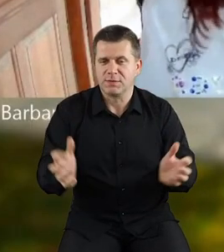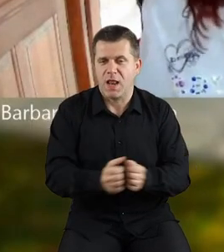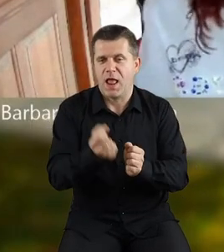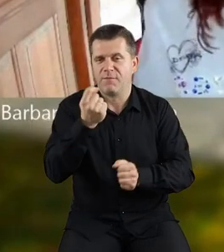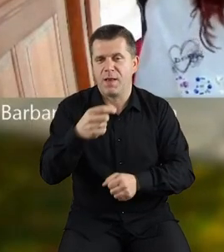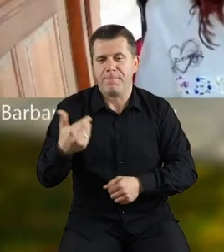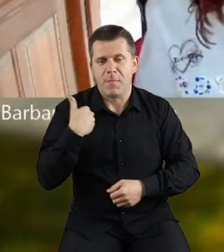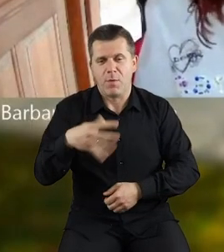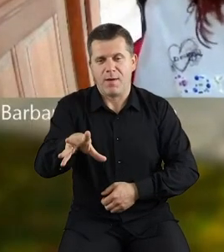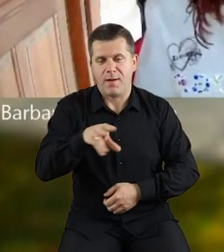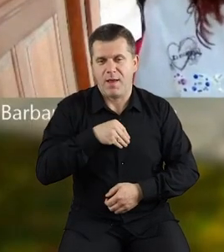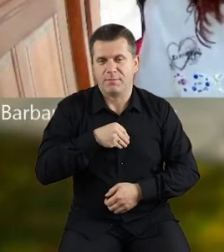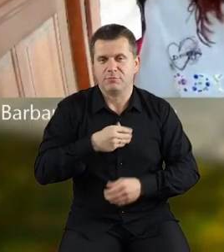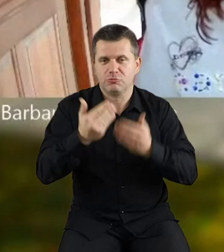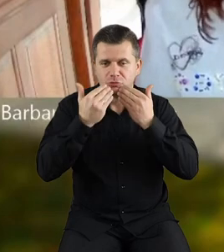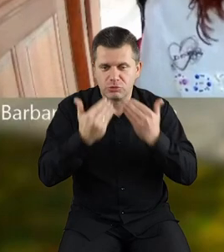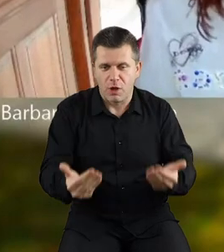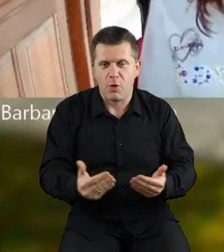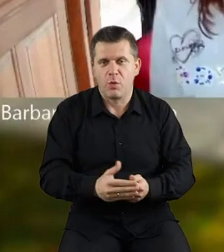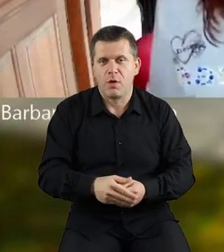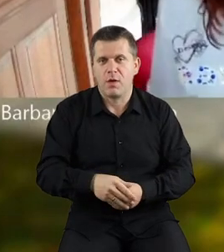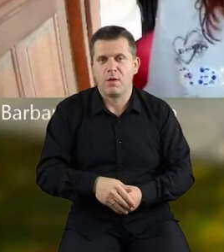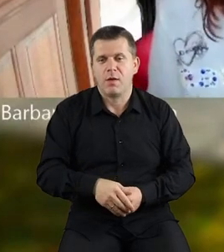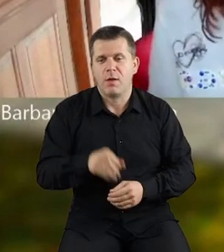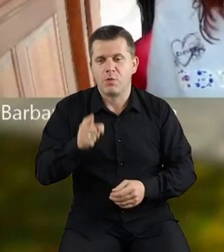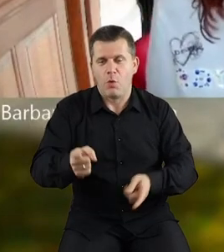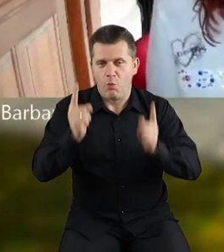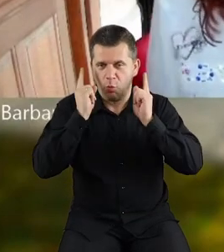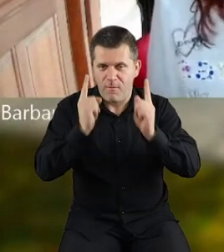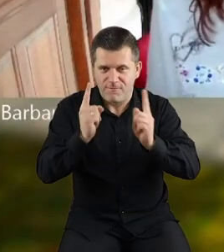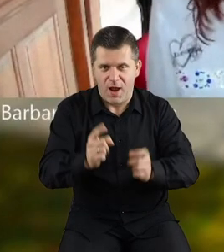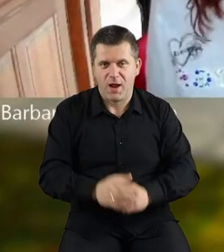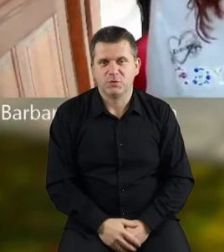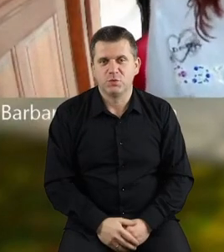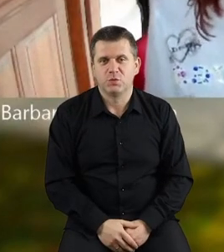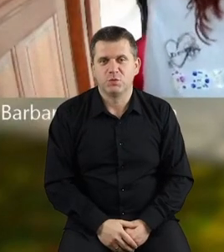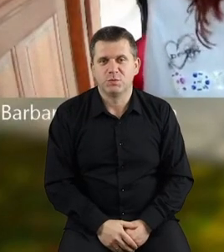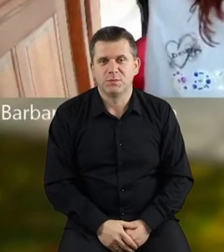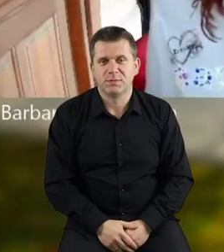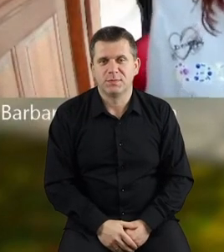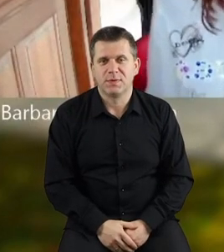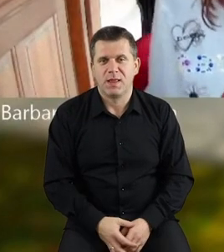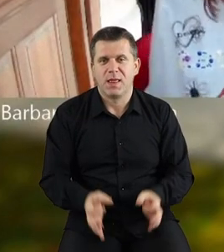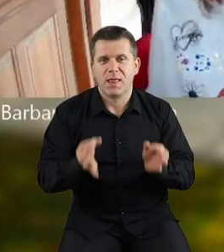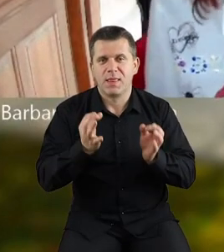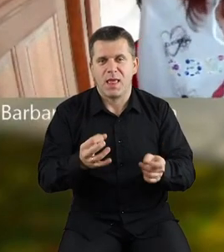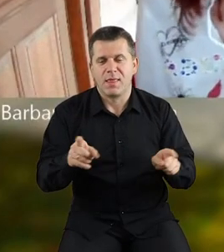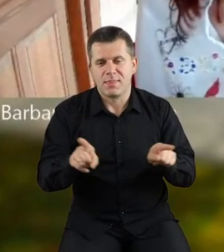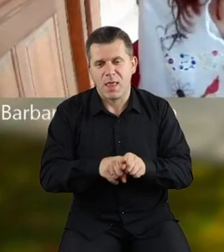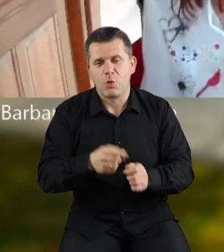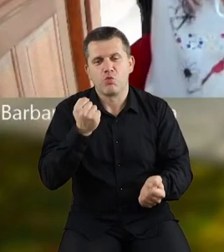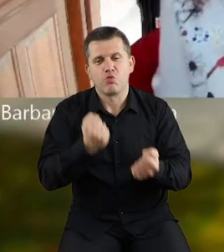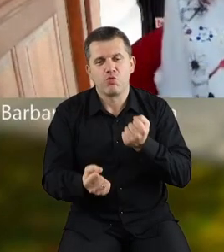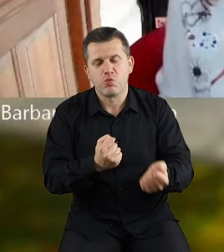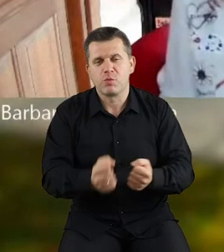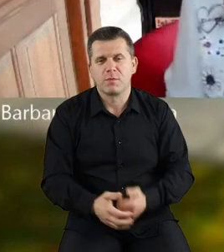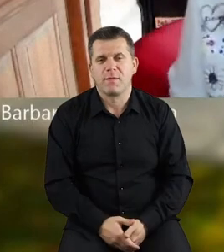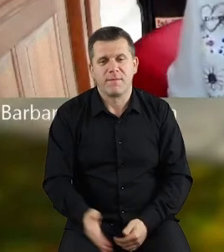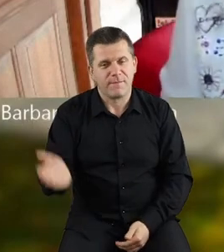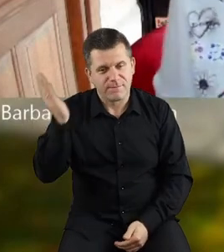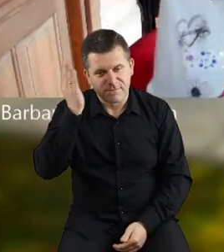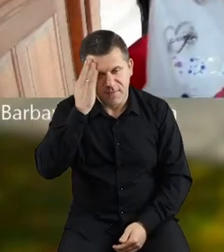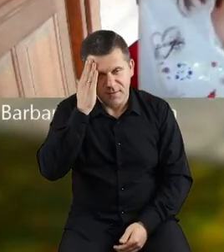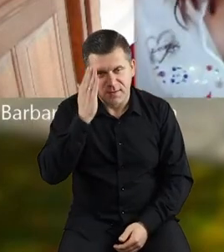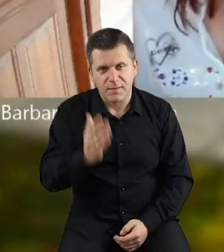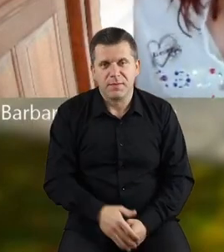ktoś znalazł chwilę i był z nami. Dziękuję za tę uważność, o którą teraz też i trudno,